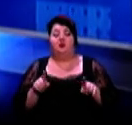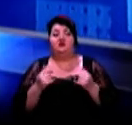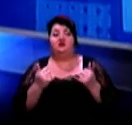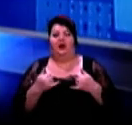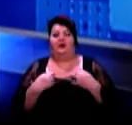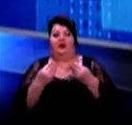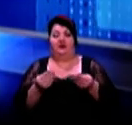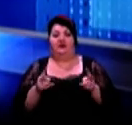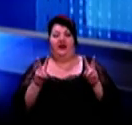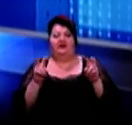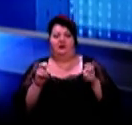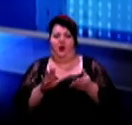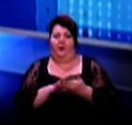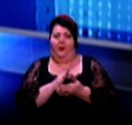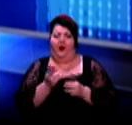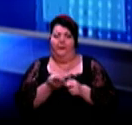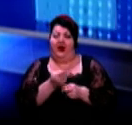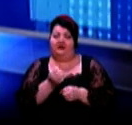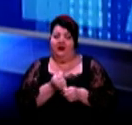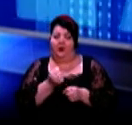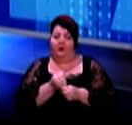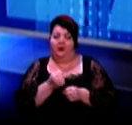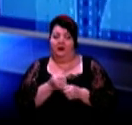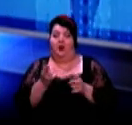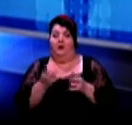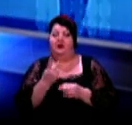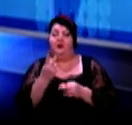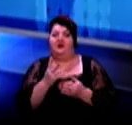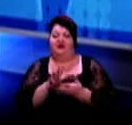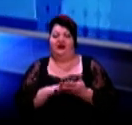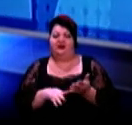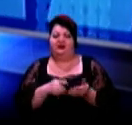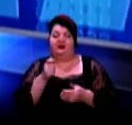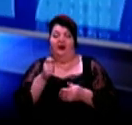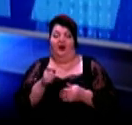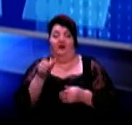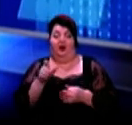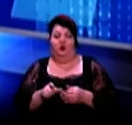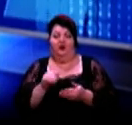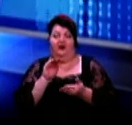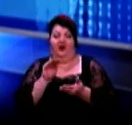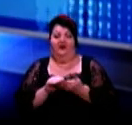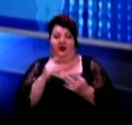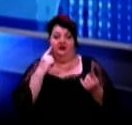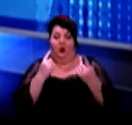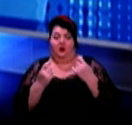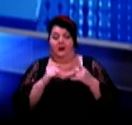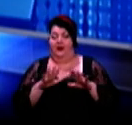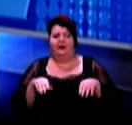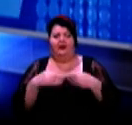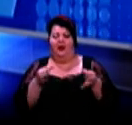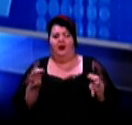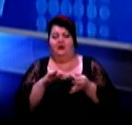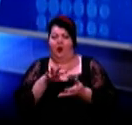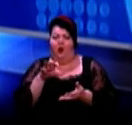надання статусу безробітної і для призначення допомоги по безробіттю потрібно лише дві заяви. Які людина вказує інформацію, але не надає ні копій